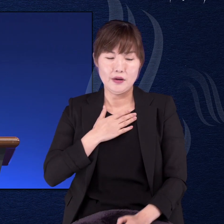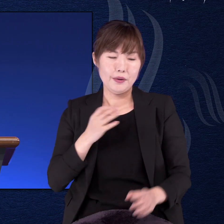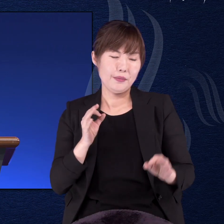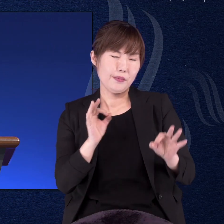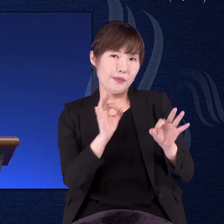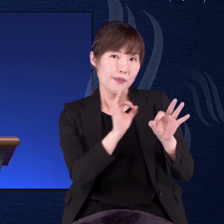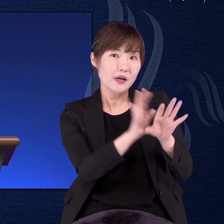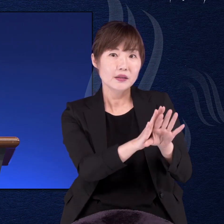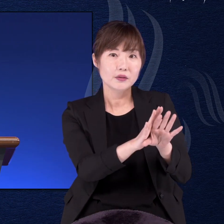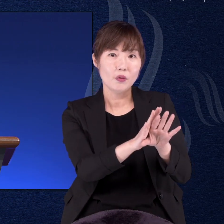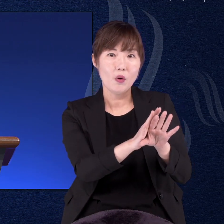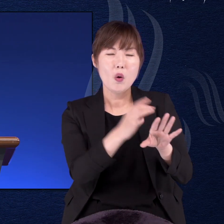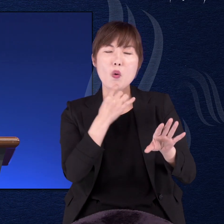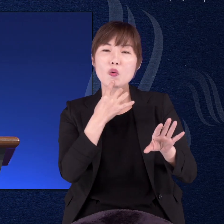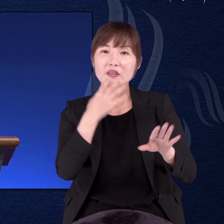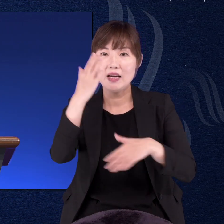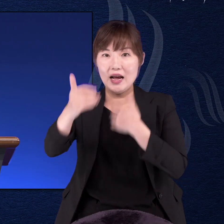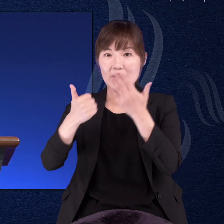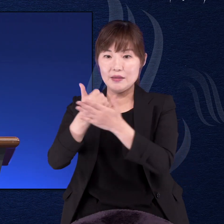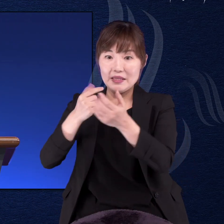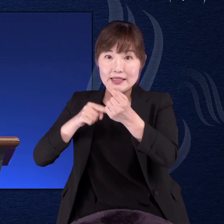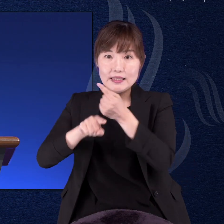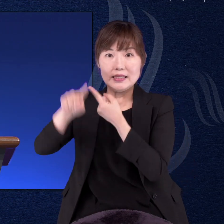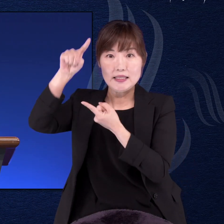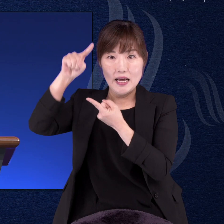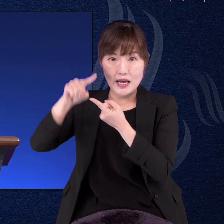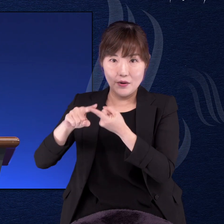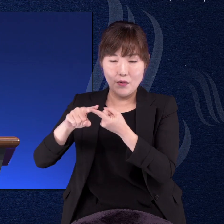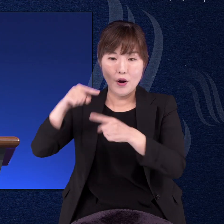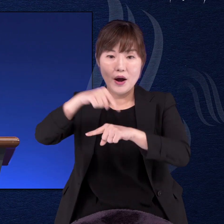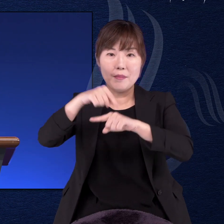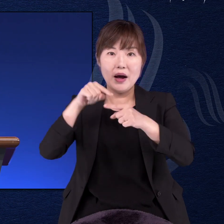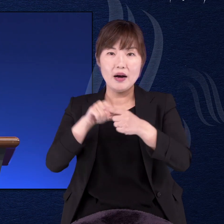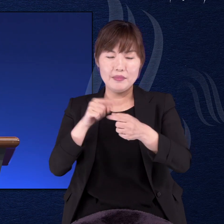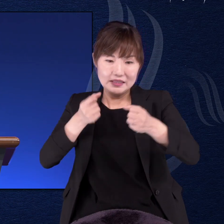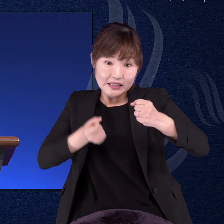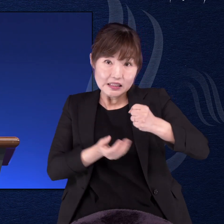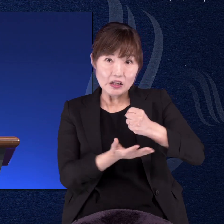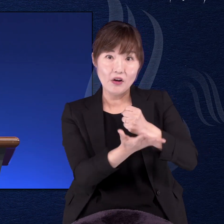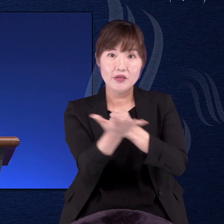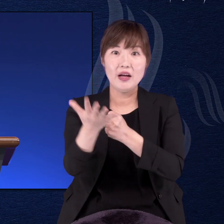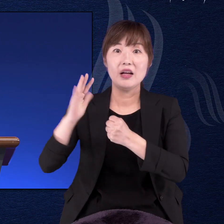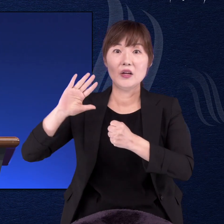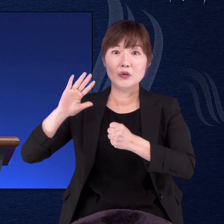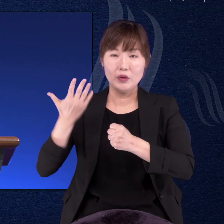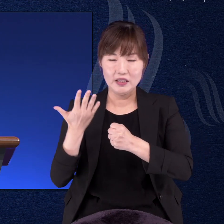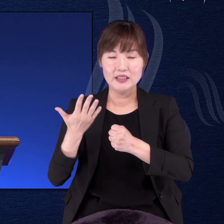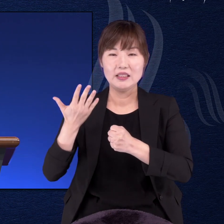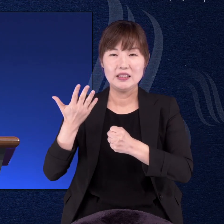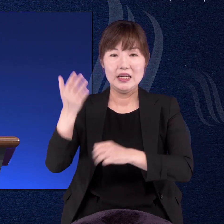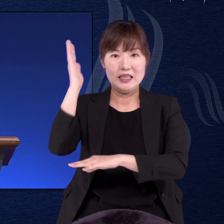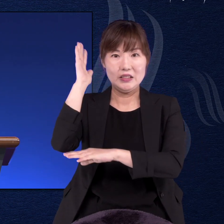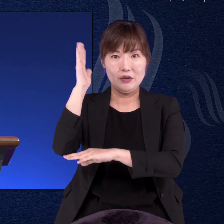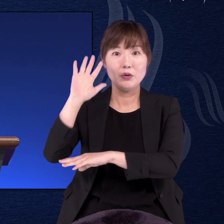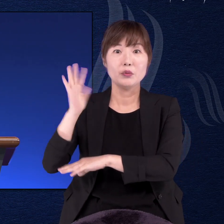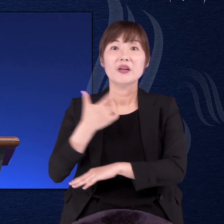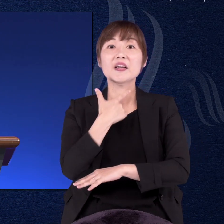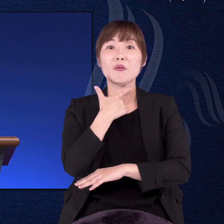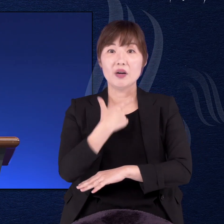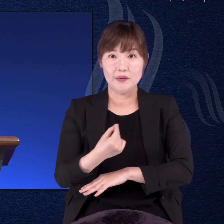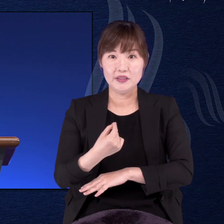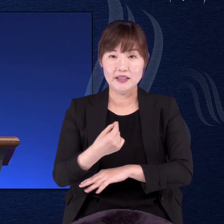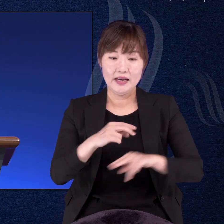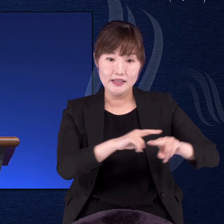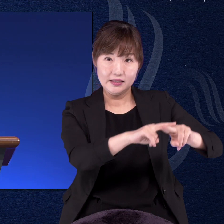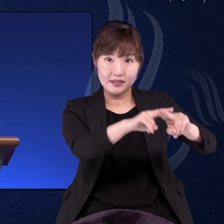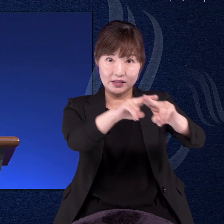오로지 하나님께서 뜻하시는 그 하나님의 마음이 전달되는 그런 자리 되기를 바랍니다. 주님, 저는 이곳에 모인 한 분